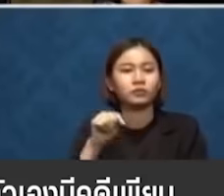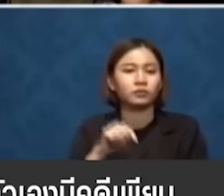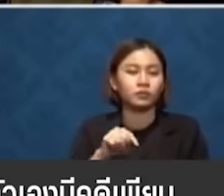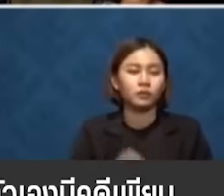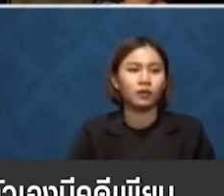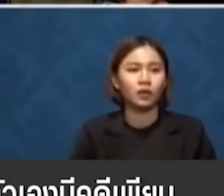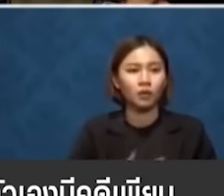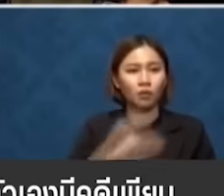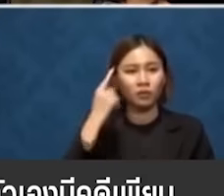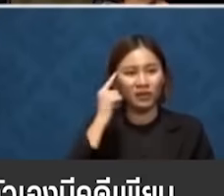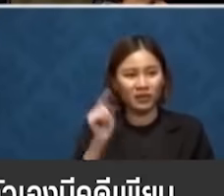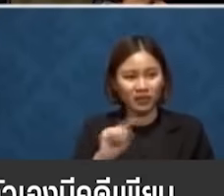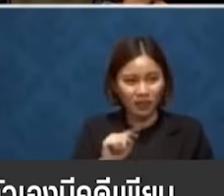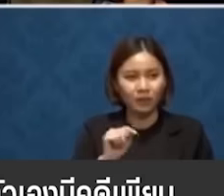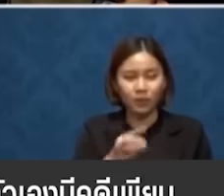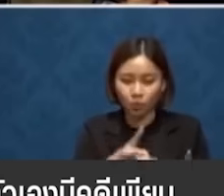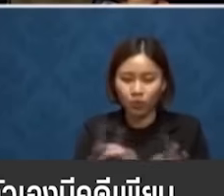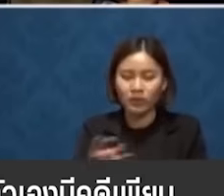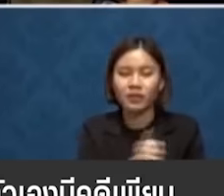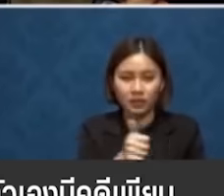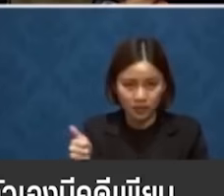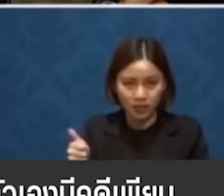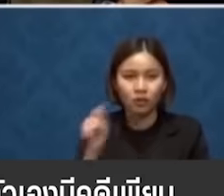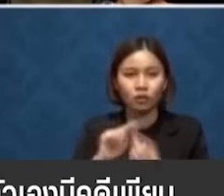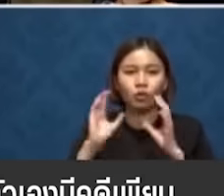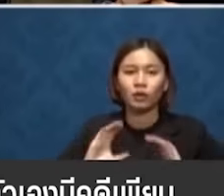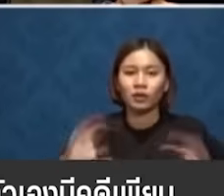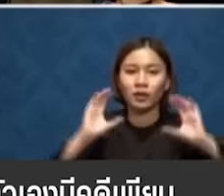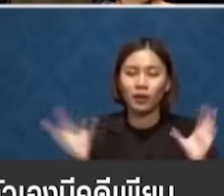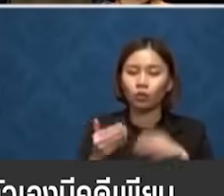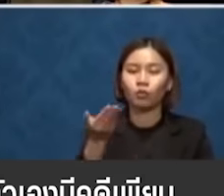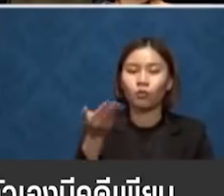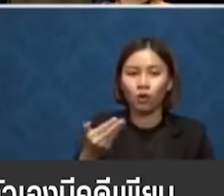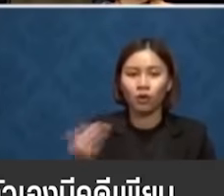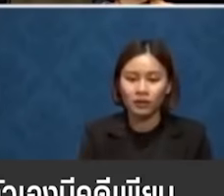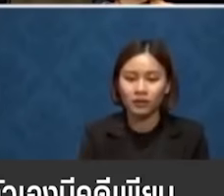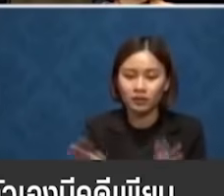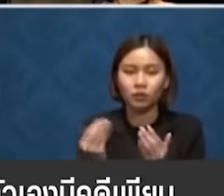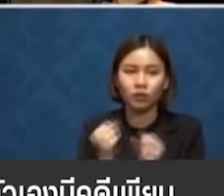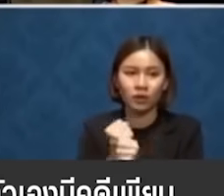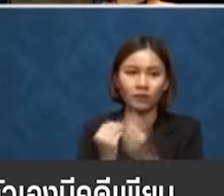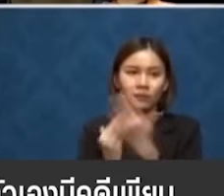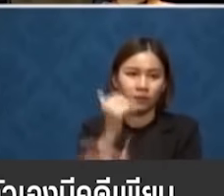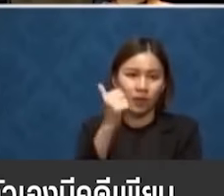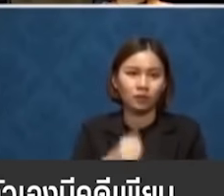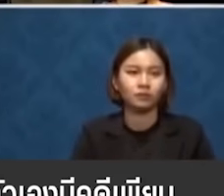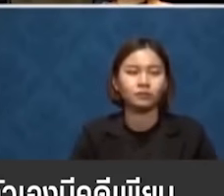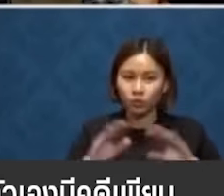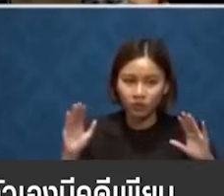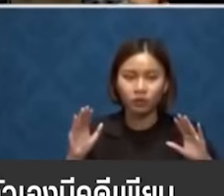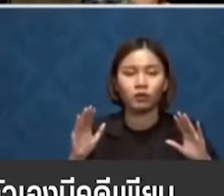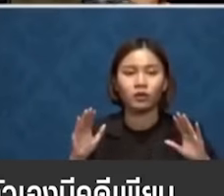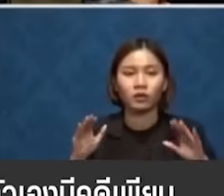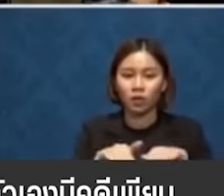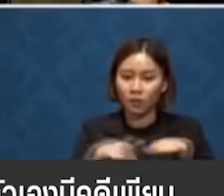คนคนละ7คนละ20วันปรับ 6,000 บาทต่อคนโทษรอลงอาญา2ปีโตโต้มีคดี112จากการโพ